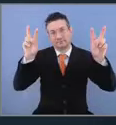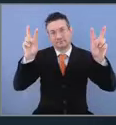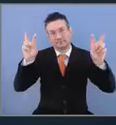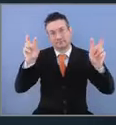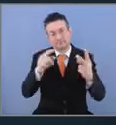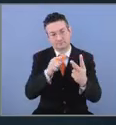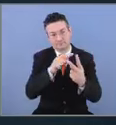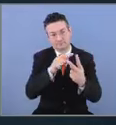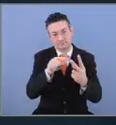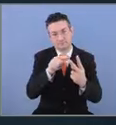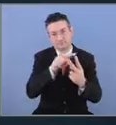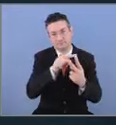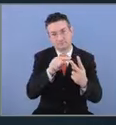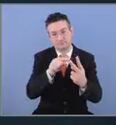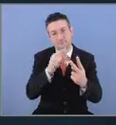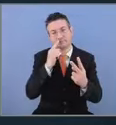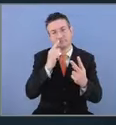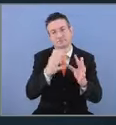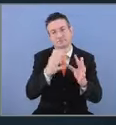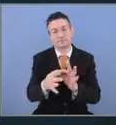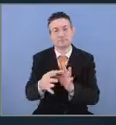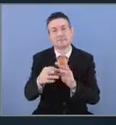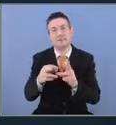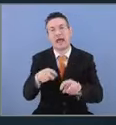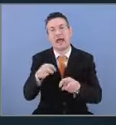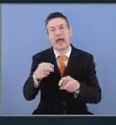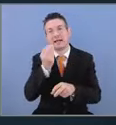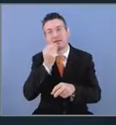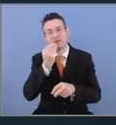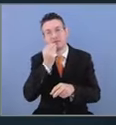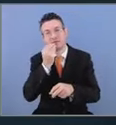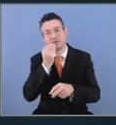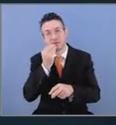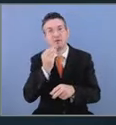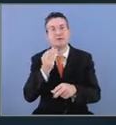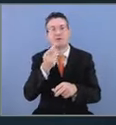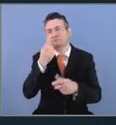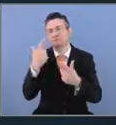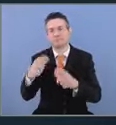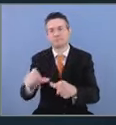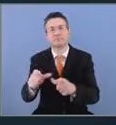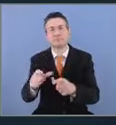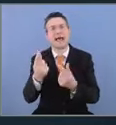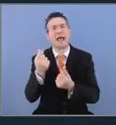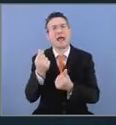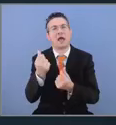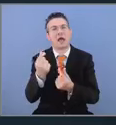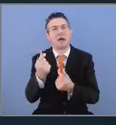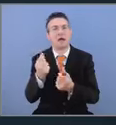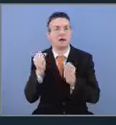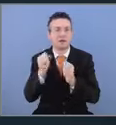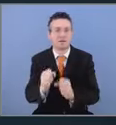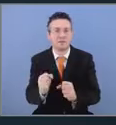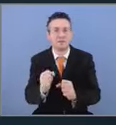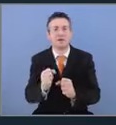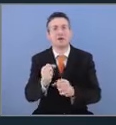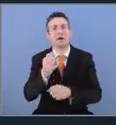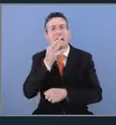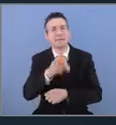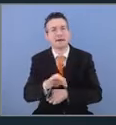fare con AgriFood, su cui il Dipartimento Economia, diciamo, ha una qualche capacità installata di ricerca che potrebbe